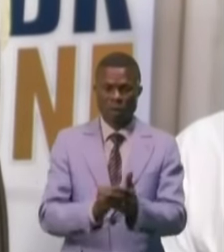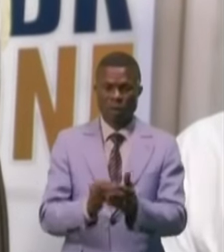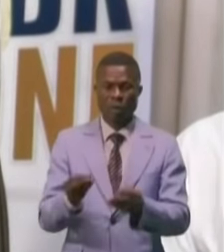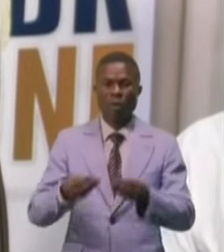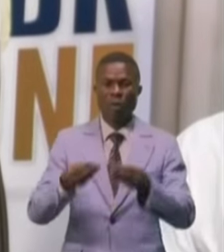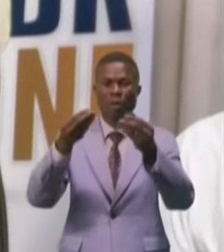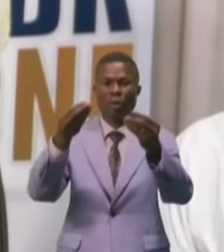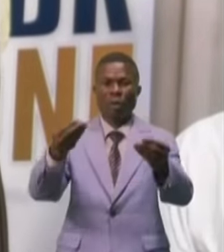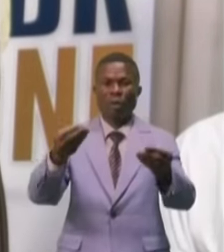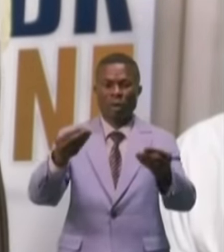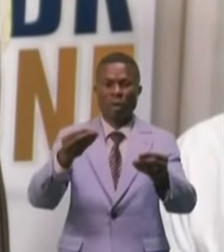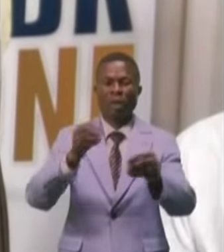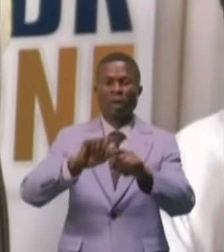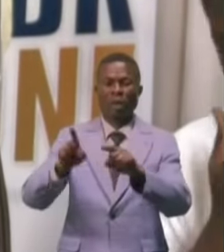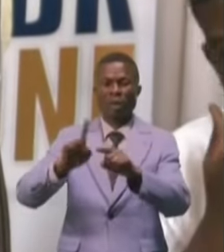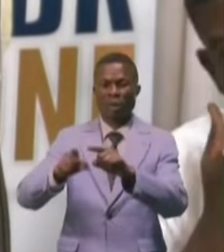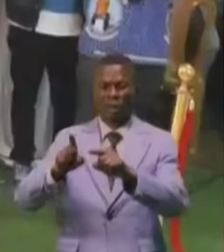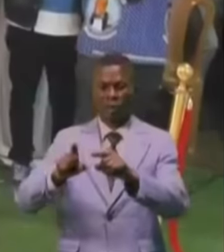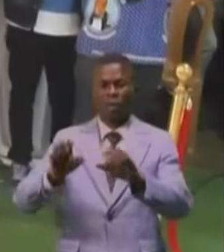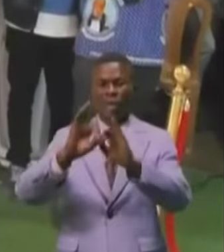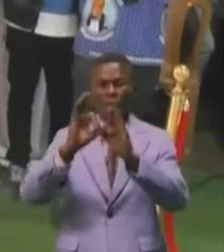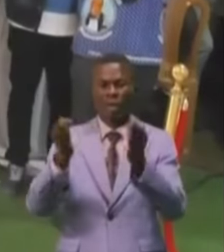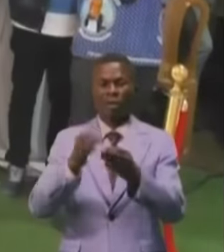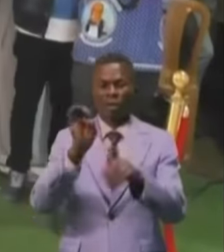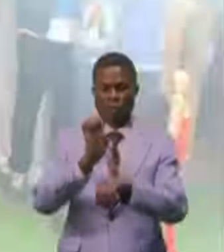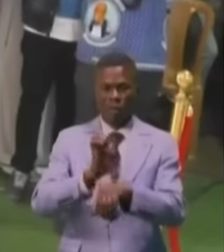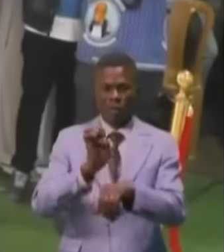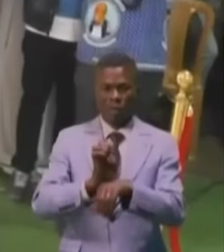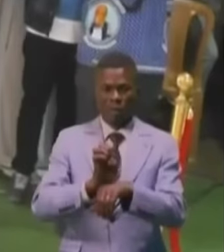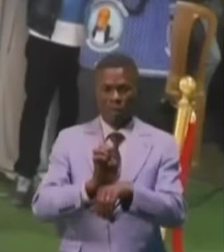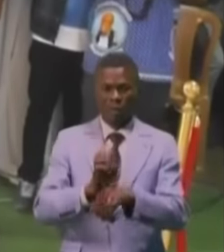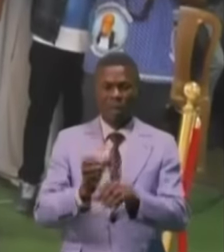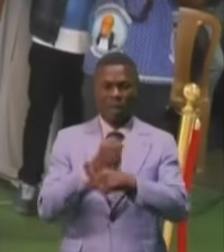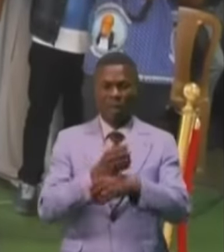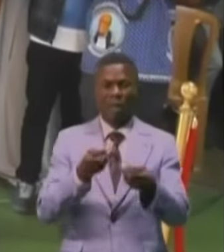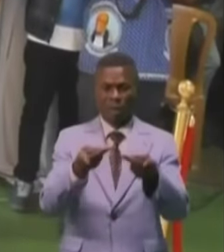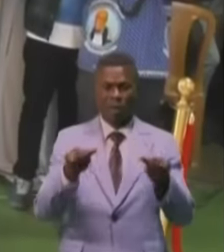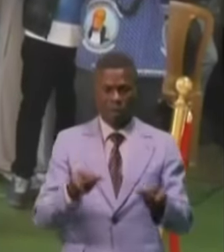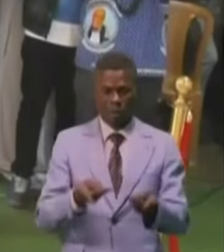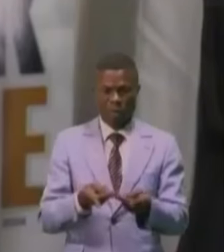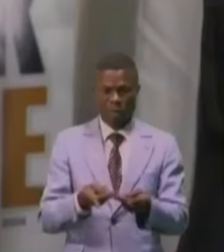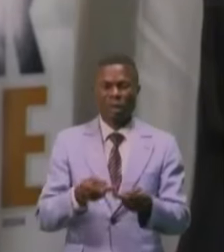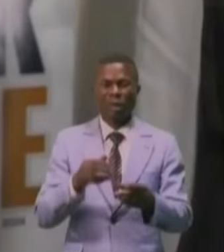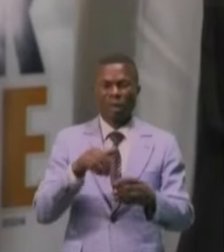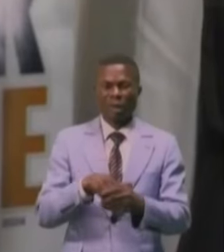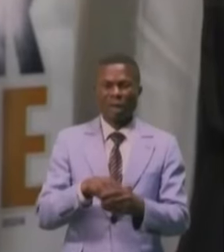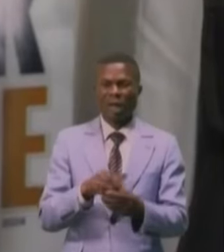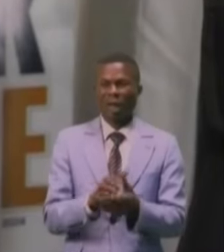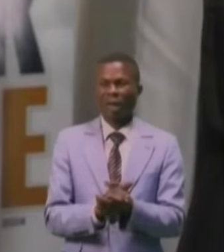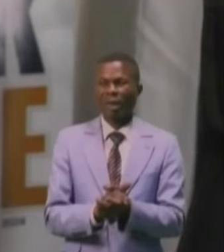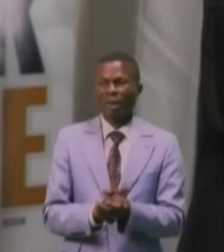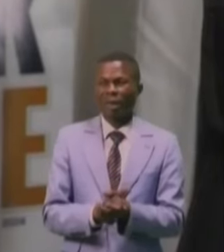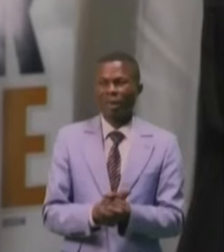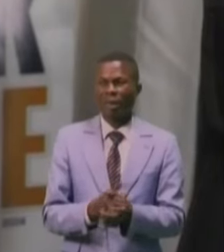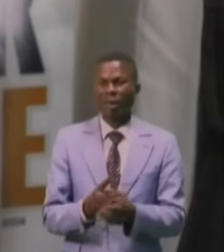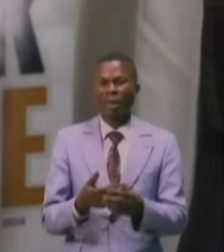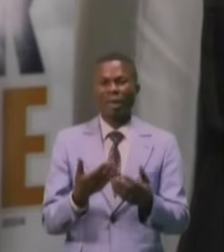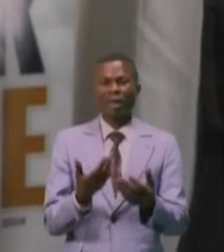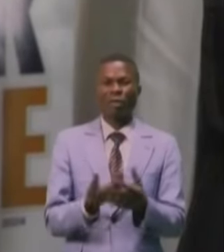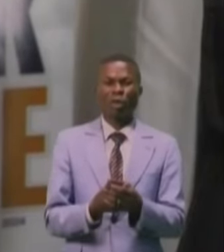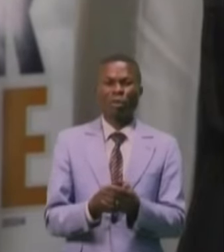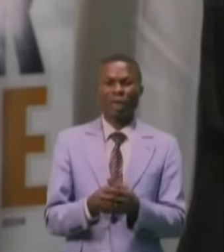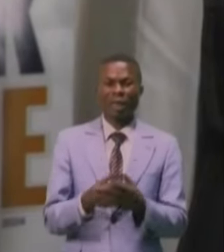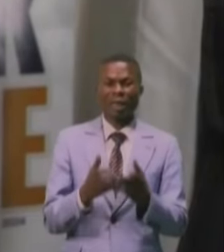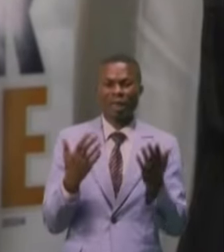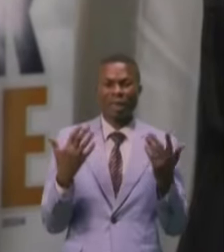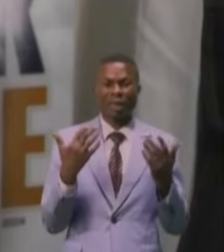par les différentes plateformes numériques mises en place à cette fin et dans le but de véhiculer les informations officielles relatives